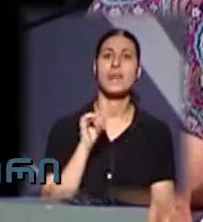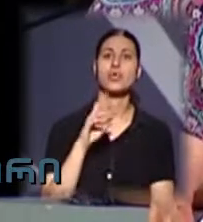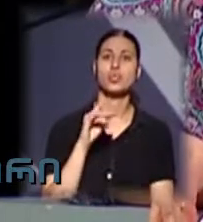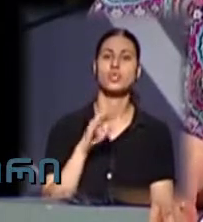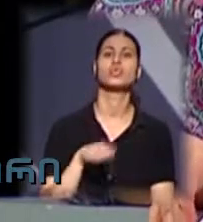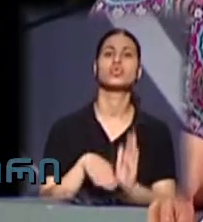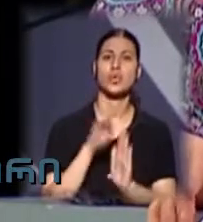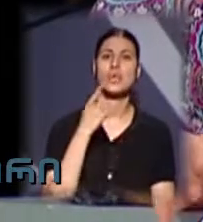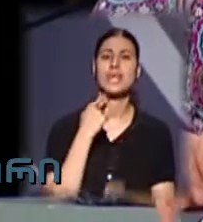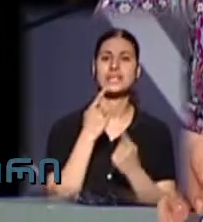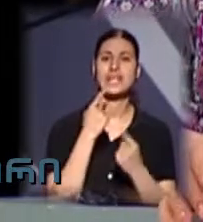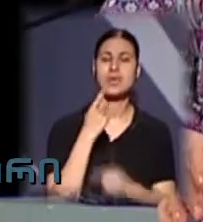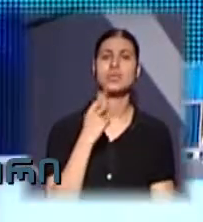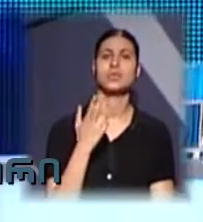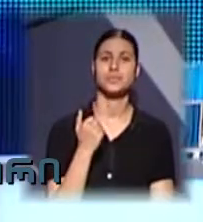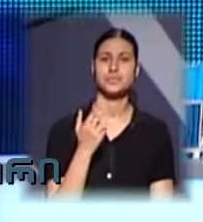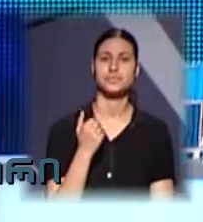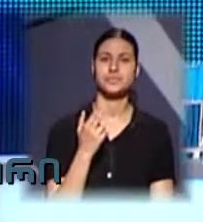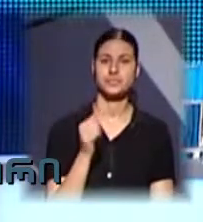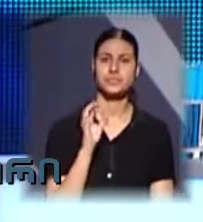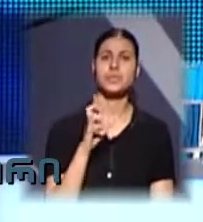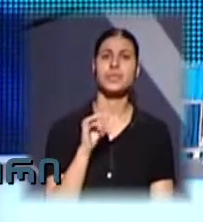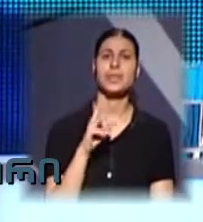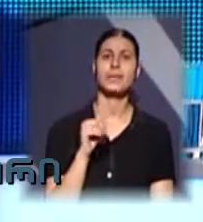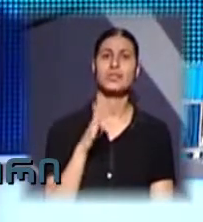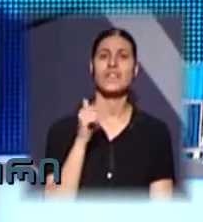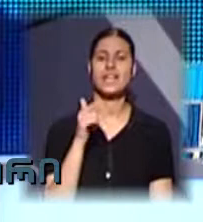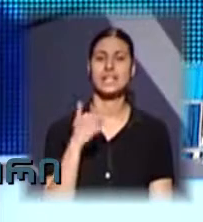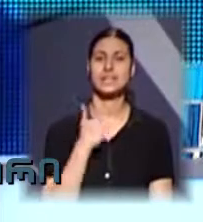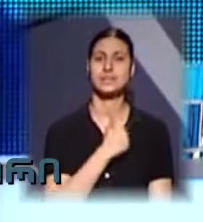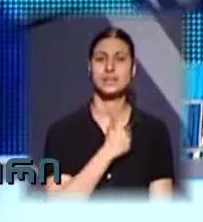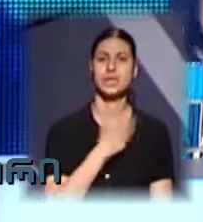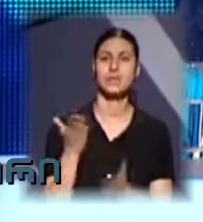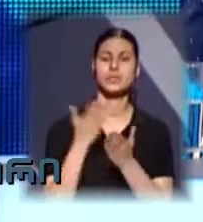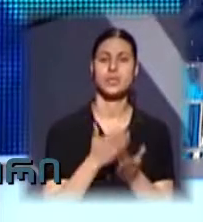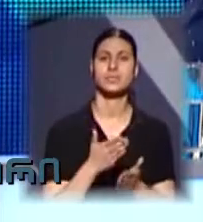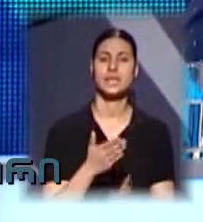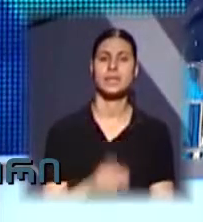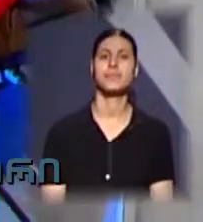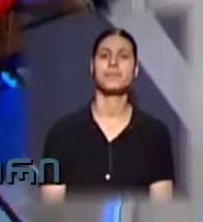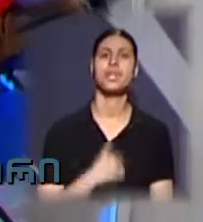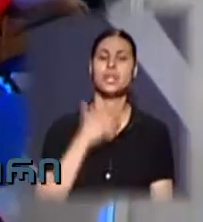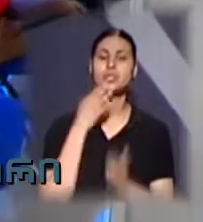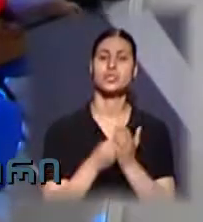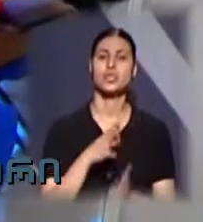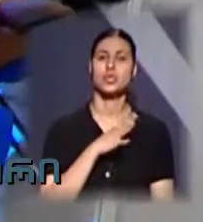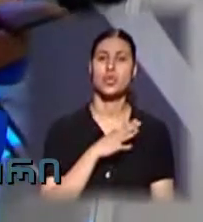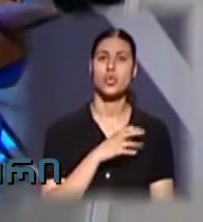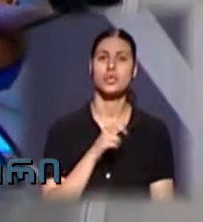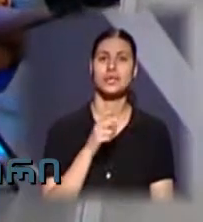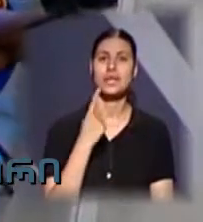ჯობია ისაუბროს. კი, მე ბატონ ბადურს ხოლმე ზუსტად ბატონი ბატონი ბადური მინდა მოგძებნა. ჩვენ ყავდა სპეციალისტები